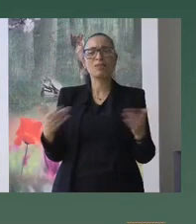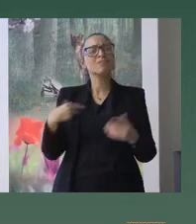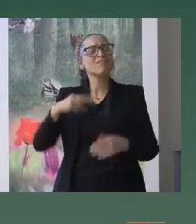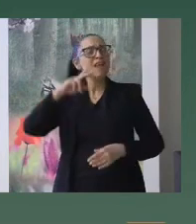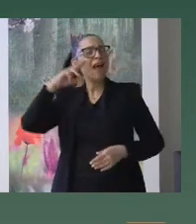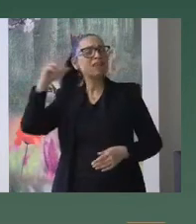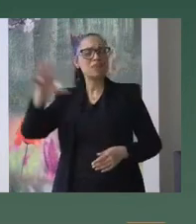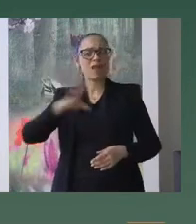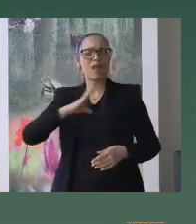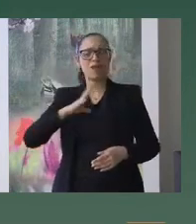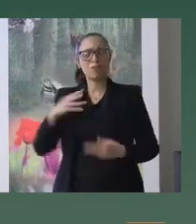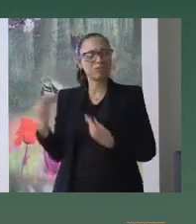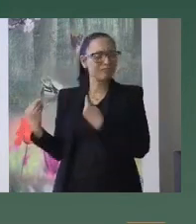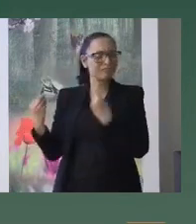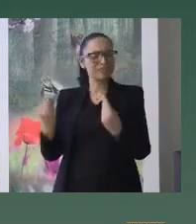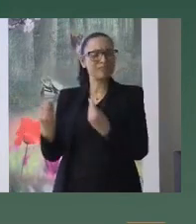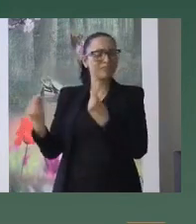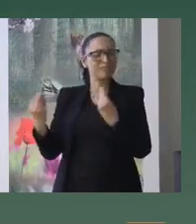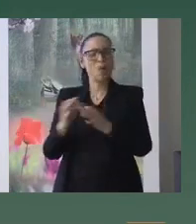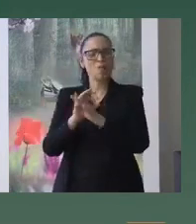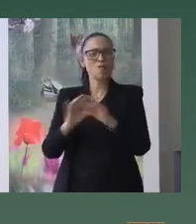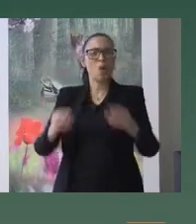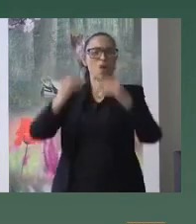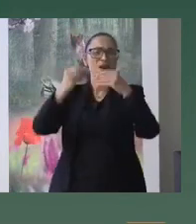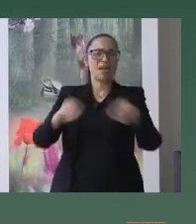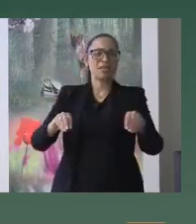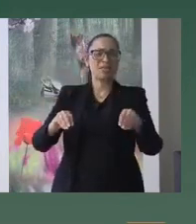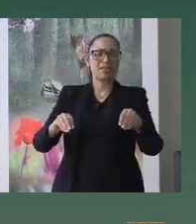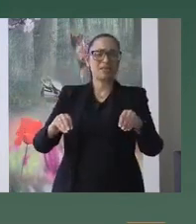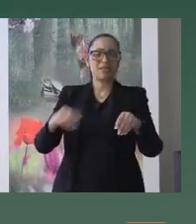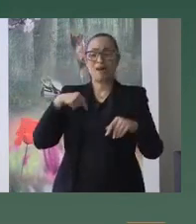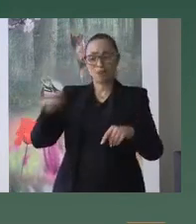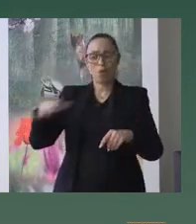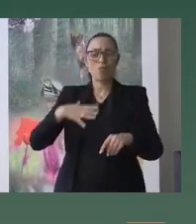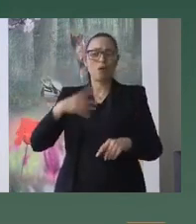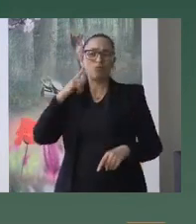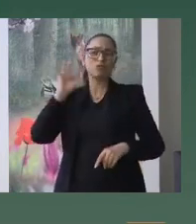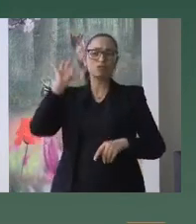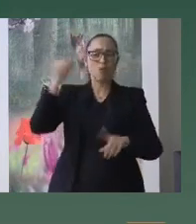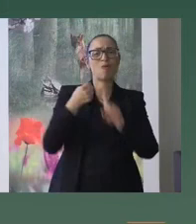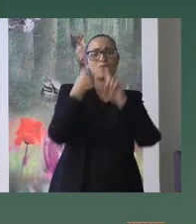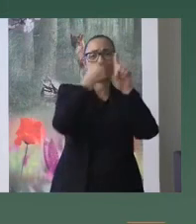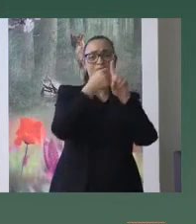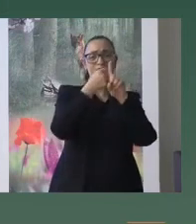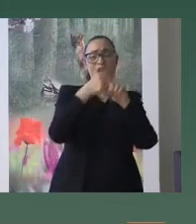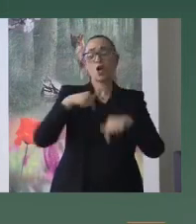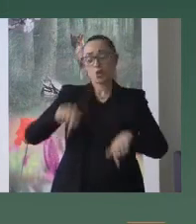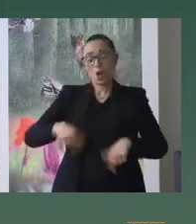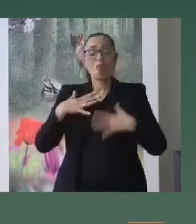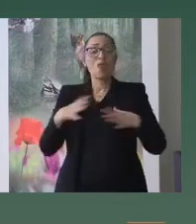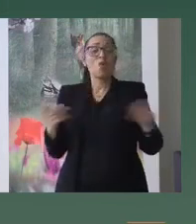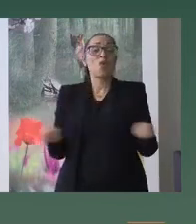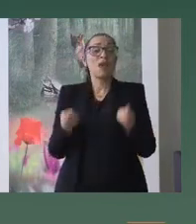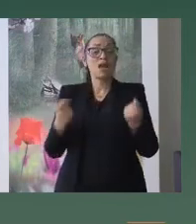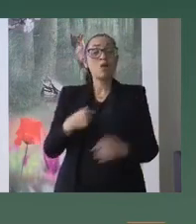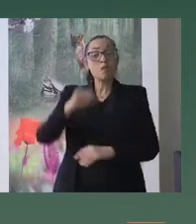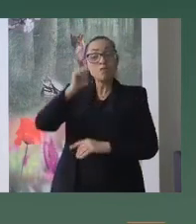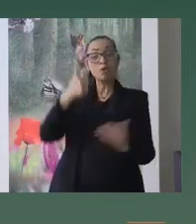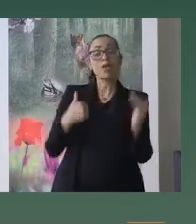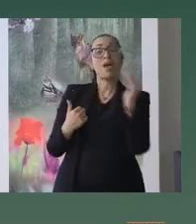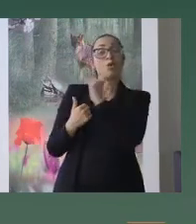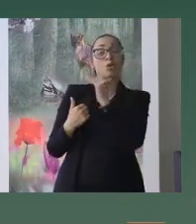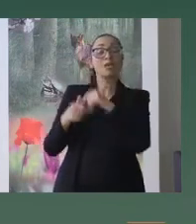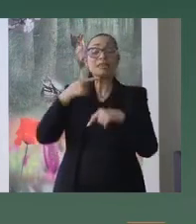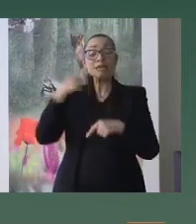άνθρωποι φέρνουν λύσεις. Άρα λοιπόν αυτά πρέπει να διοικηθούν. Και εδώ τώρα θέλω να κάνω και την πρώτη ερώτηση, ότι είπες προηγουμένως ότι η